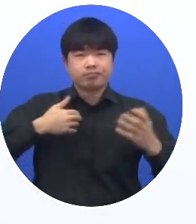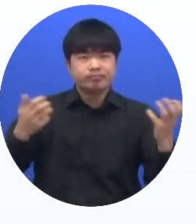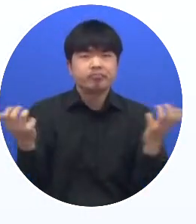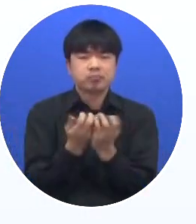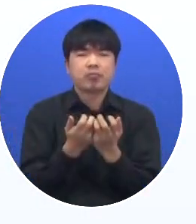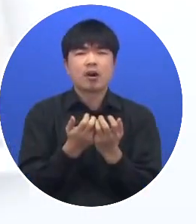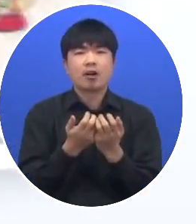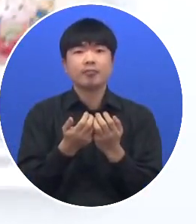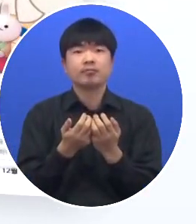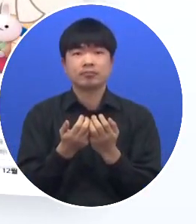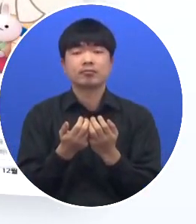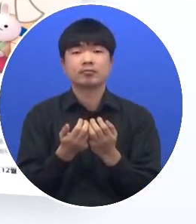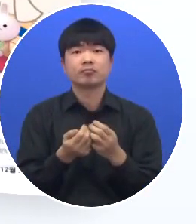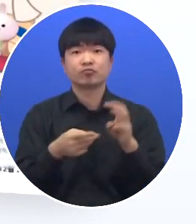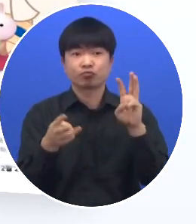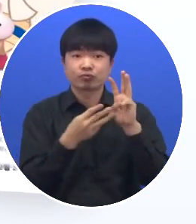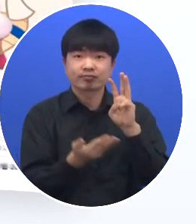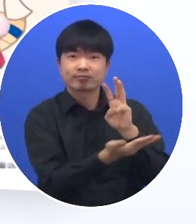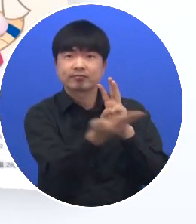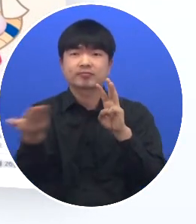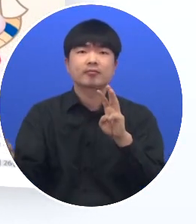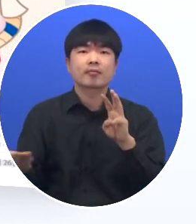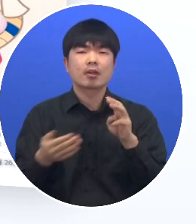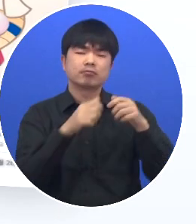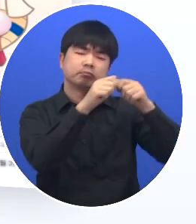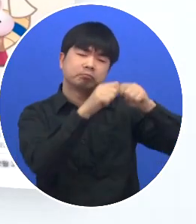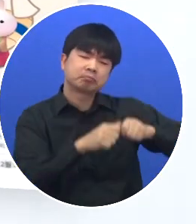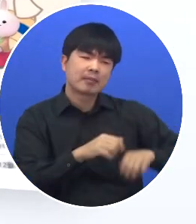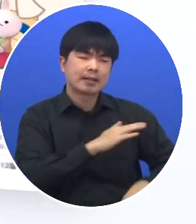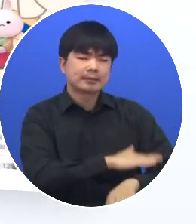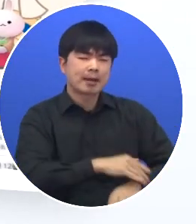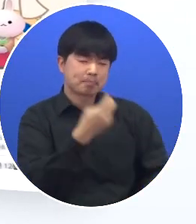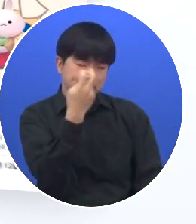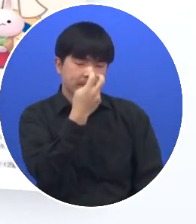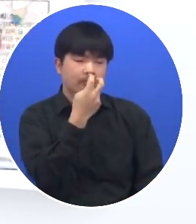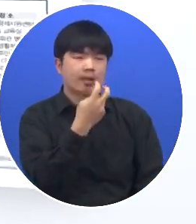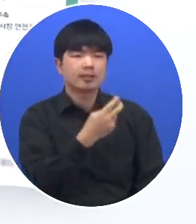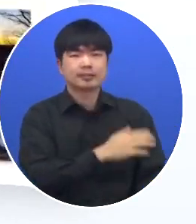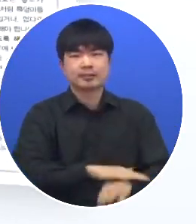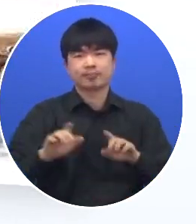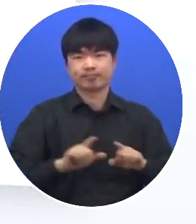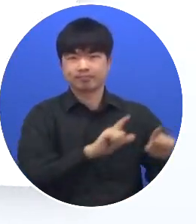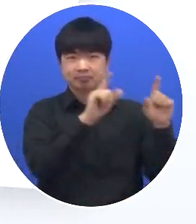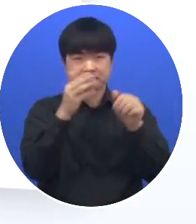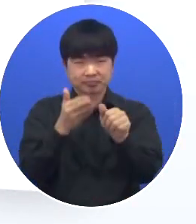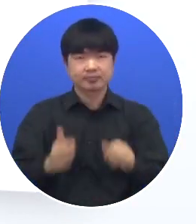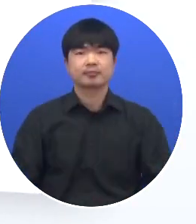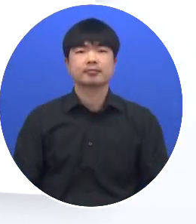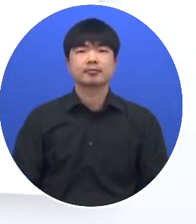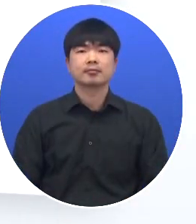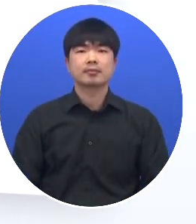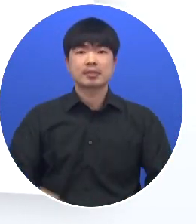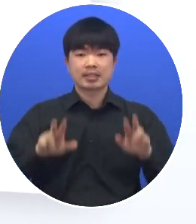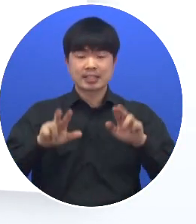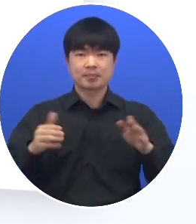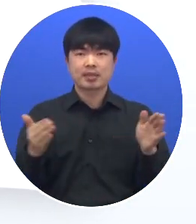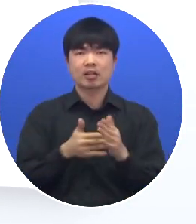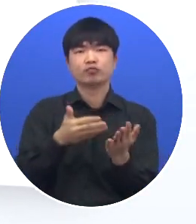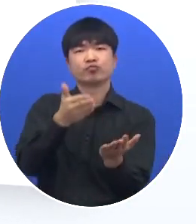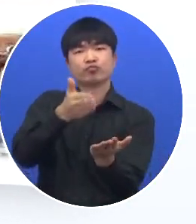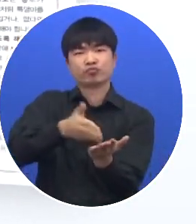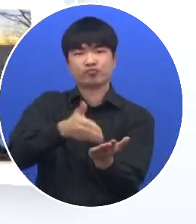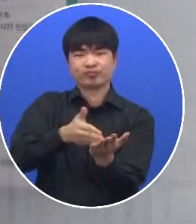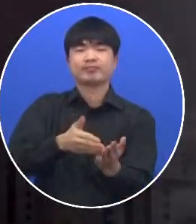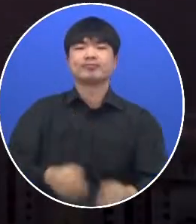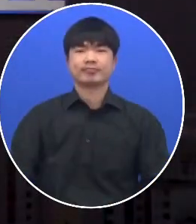가득합니다 중랑구민 여러분 꼼꼼하게 챙겨 보시고 빠짐없이 누리시길 바랍니다 지금까지 중랑매거진이었습니다